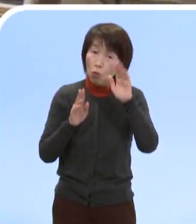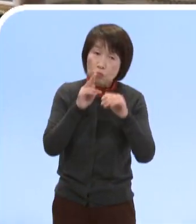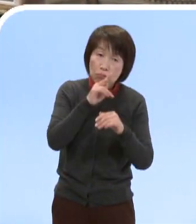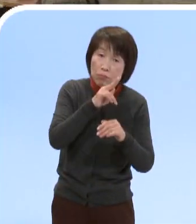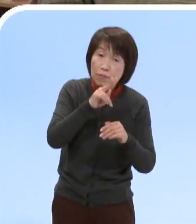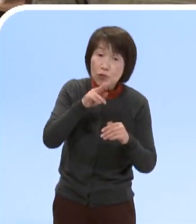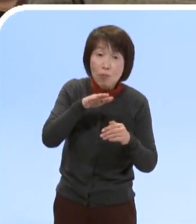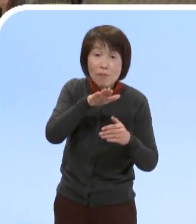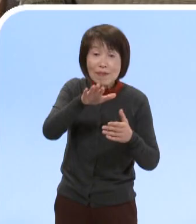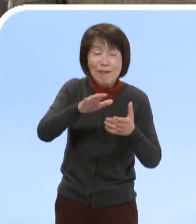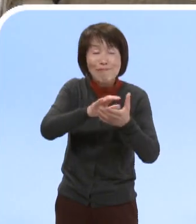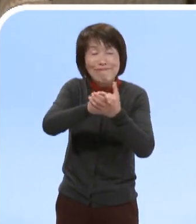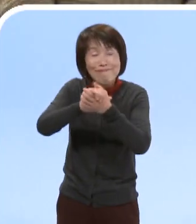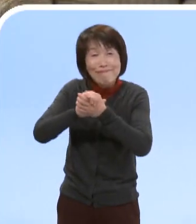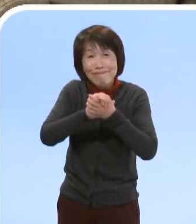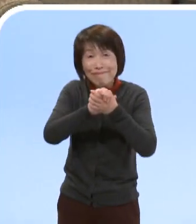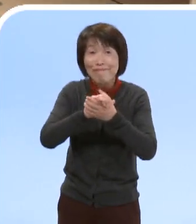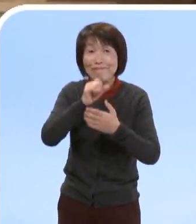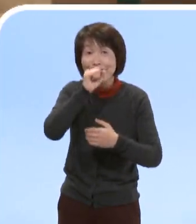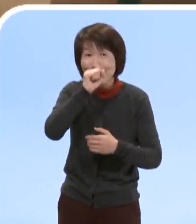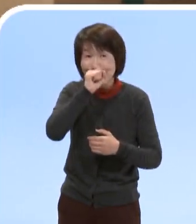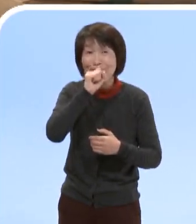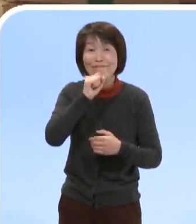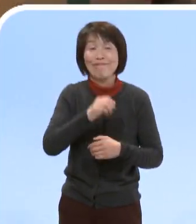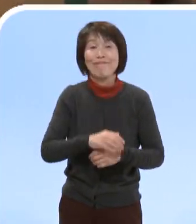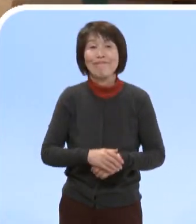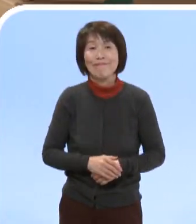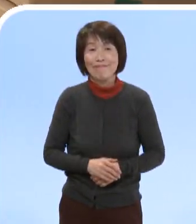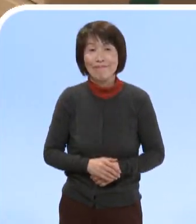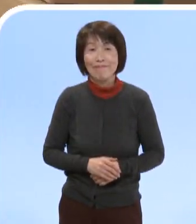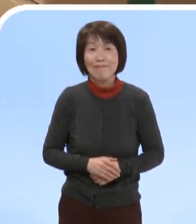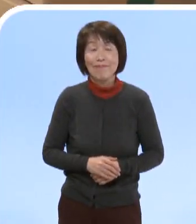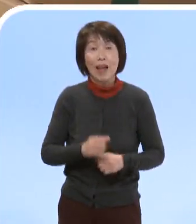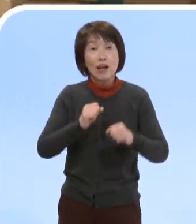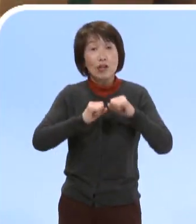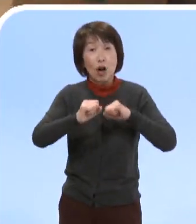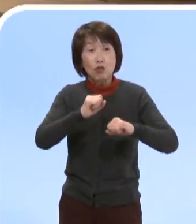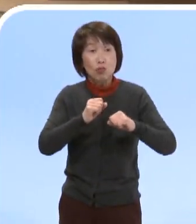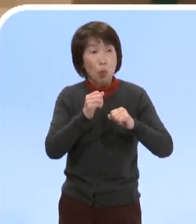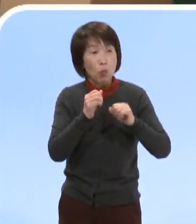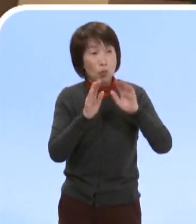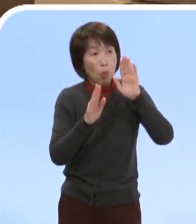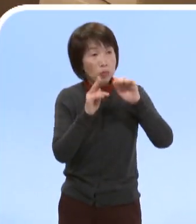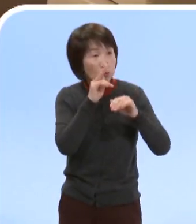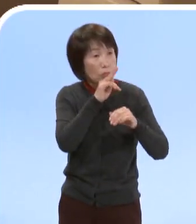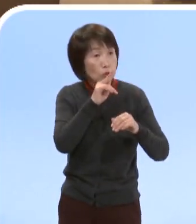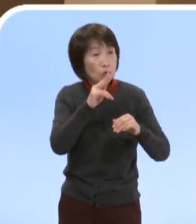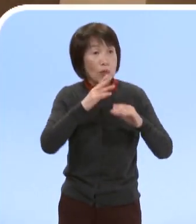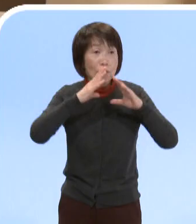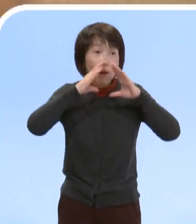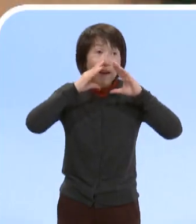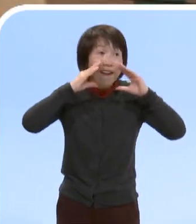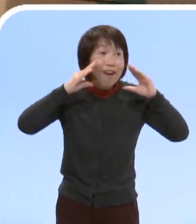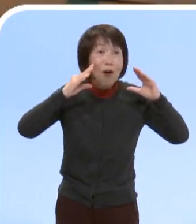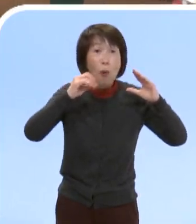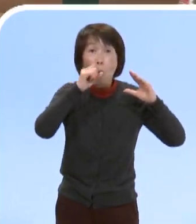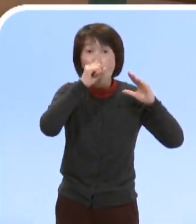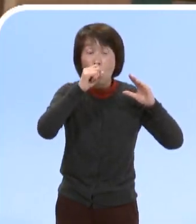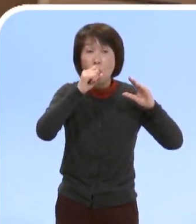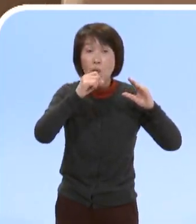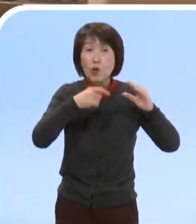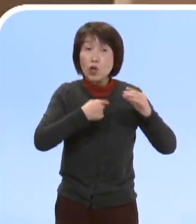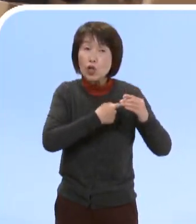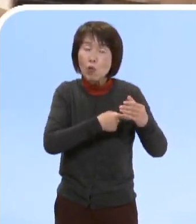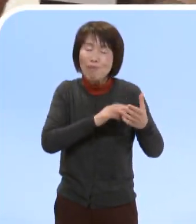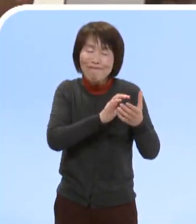しますね。 そうですね、 とってもいい笑顔の皆さんですが、この一体感はどこから生まれて